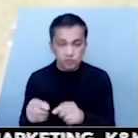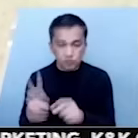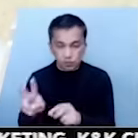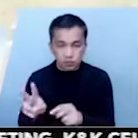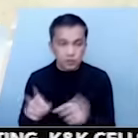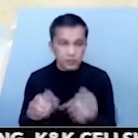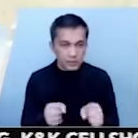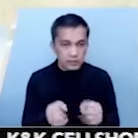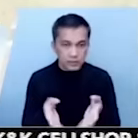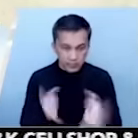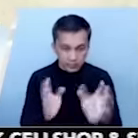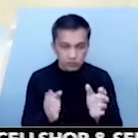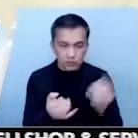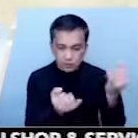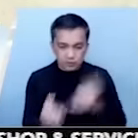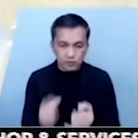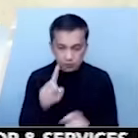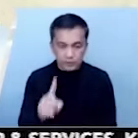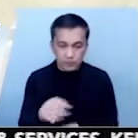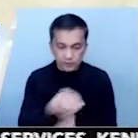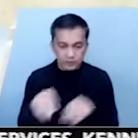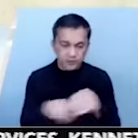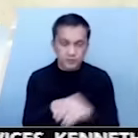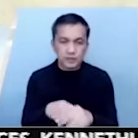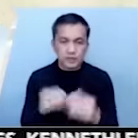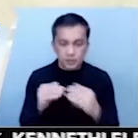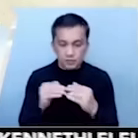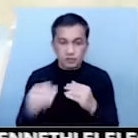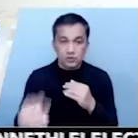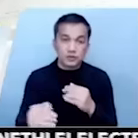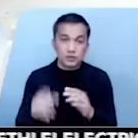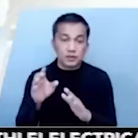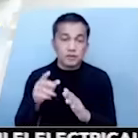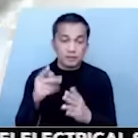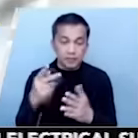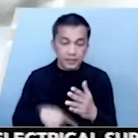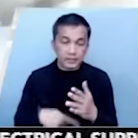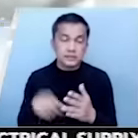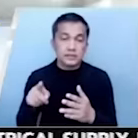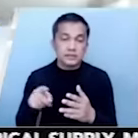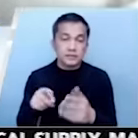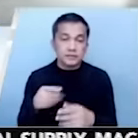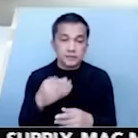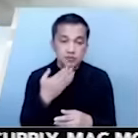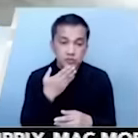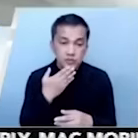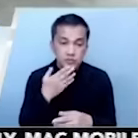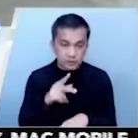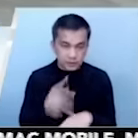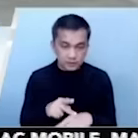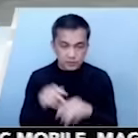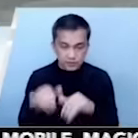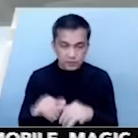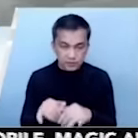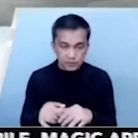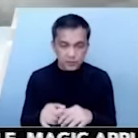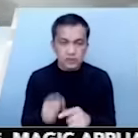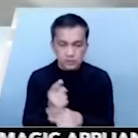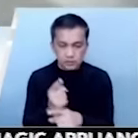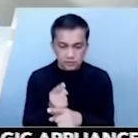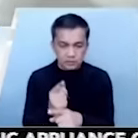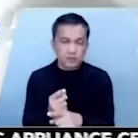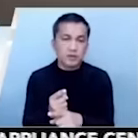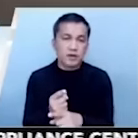sa SRA, layo nitong ma-stabilize ang farm gate price ng asukal sa bansa habang napapanatiling tapat at makatwira ng presyo nito sa